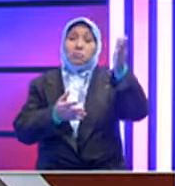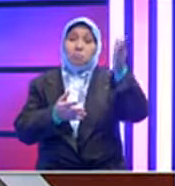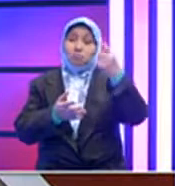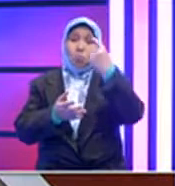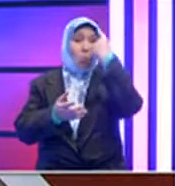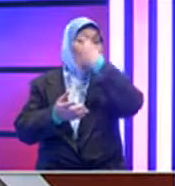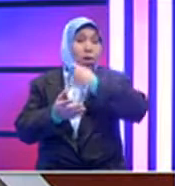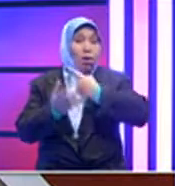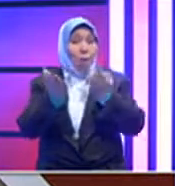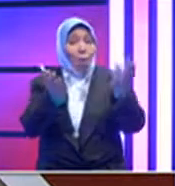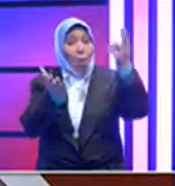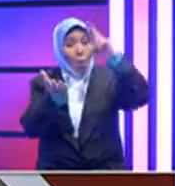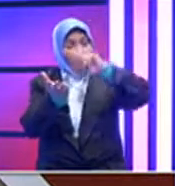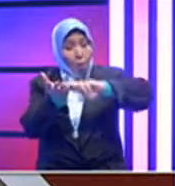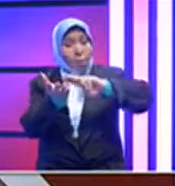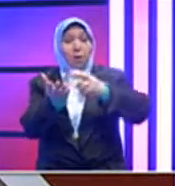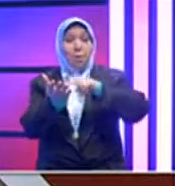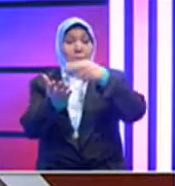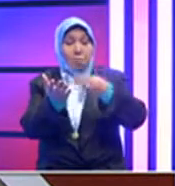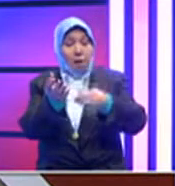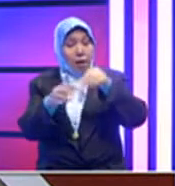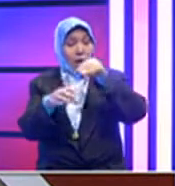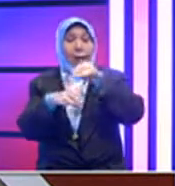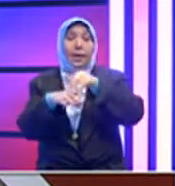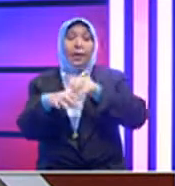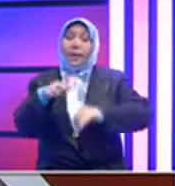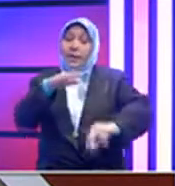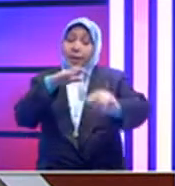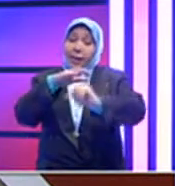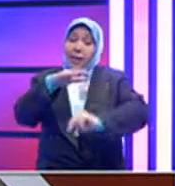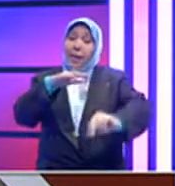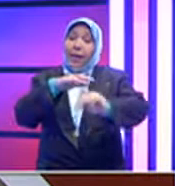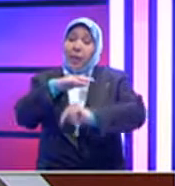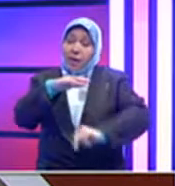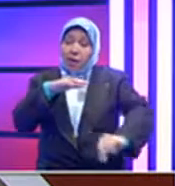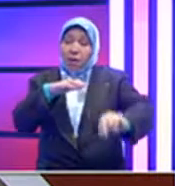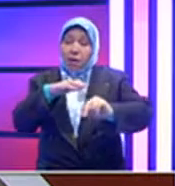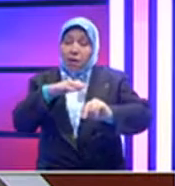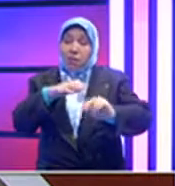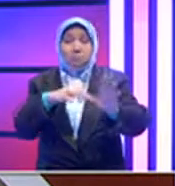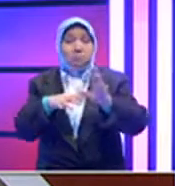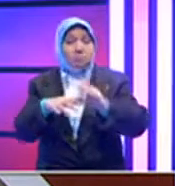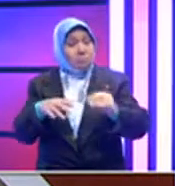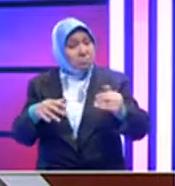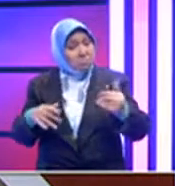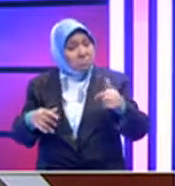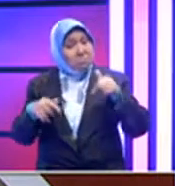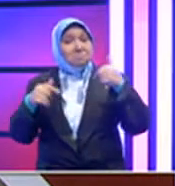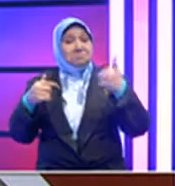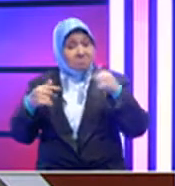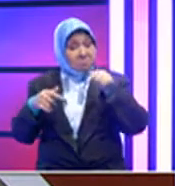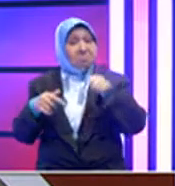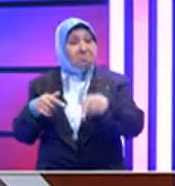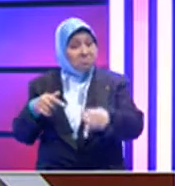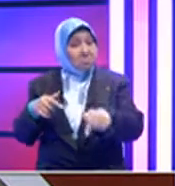muka mereka fin-nor pada neraka hal 7 sauna illa Maa kuntum ta'malun Adakah ini